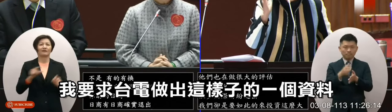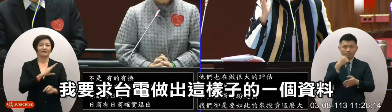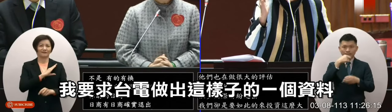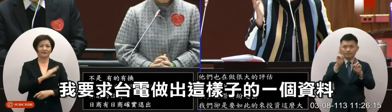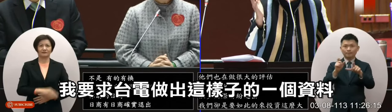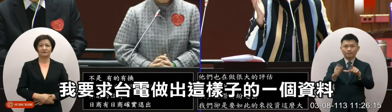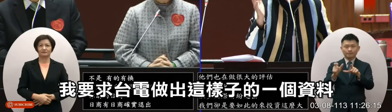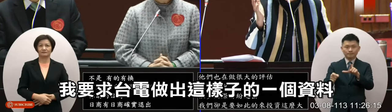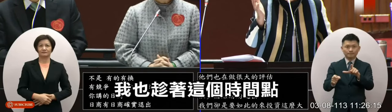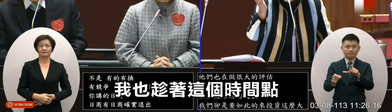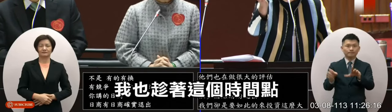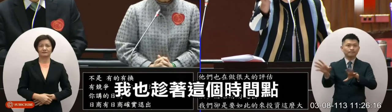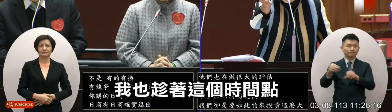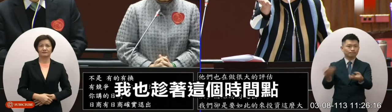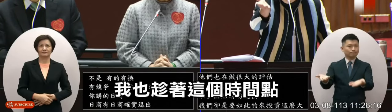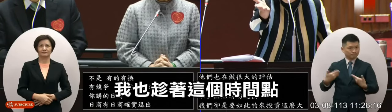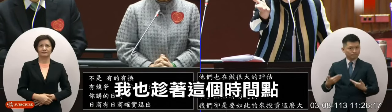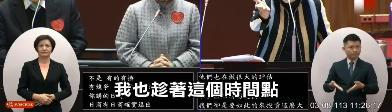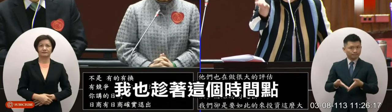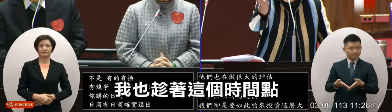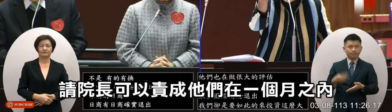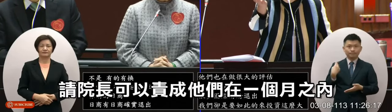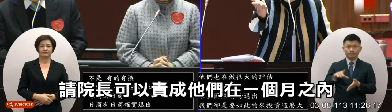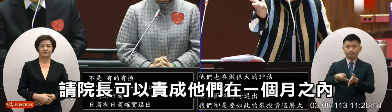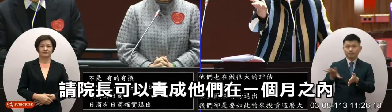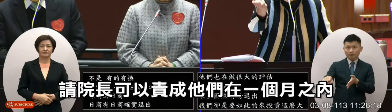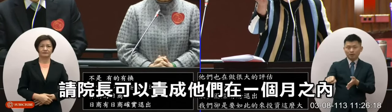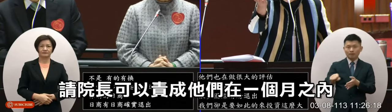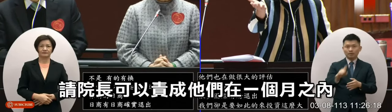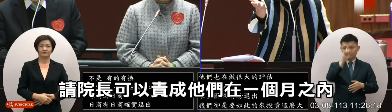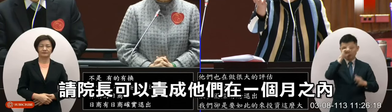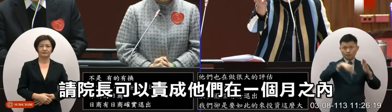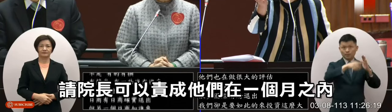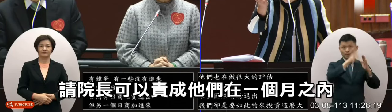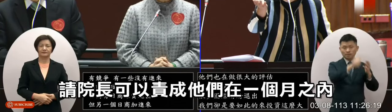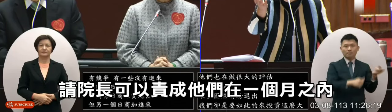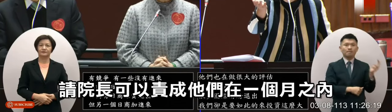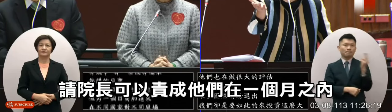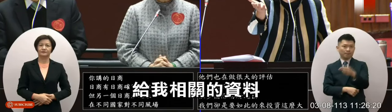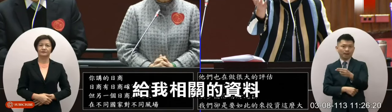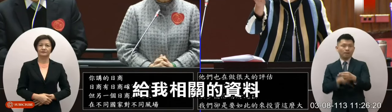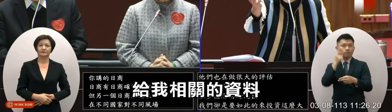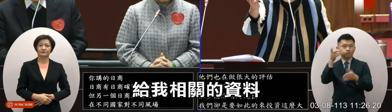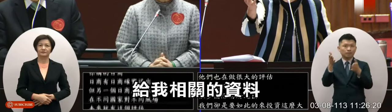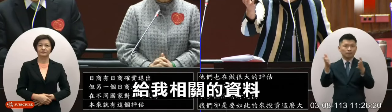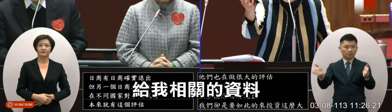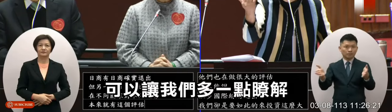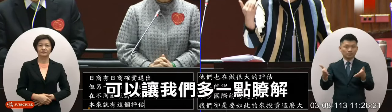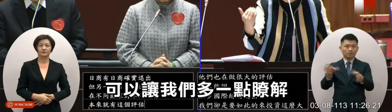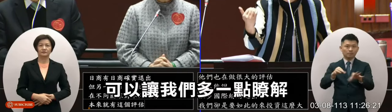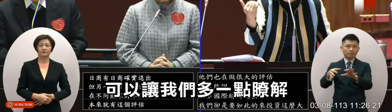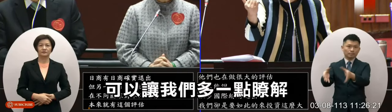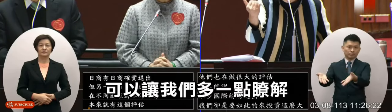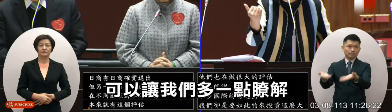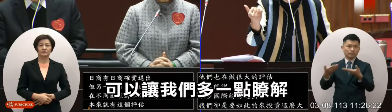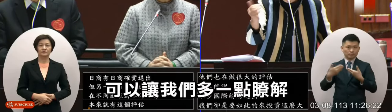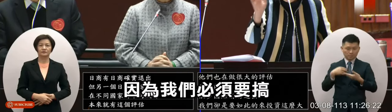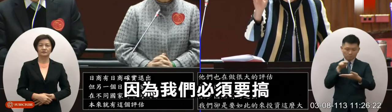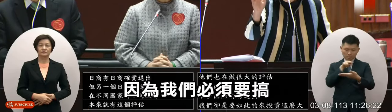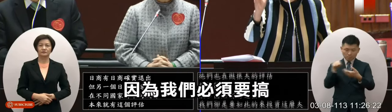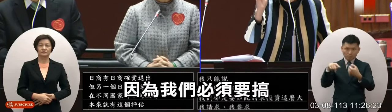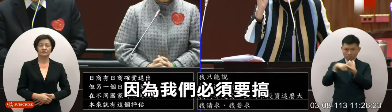做出这样子的一个资料，而且趁着这个时间点，请院长可以责成他们在一个月之内给我相关的资料，可以让我们多一点了